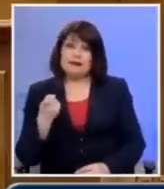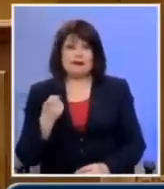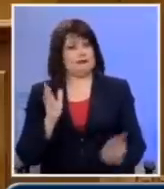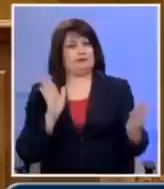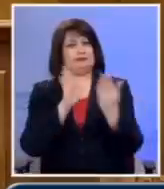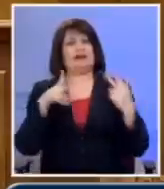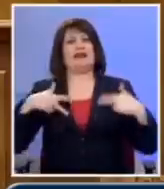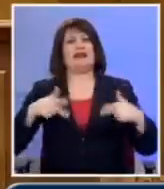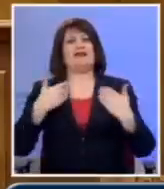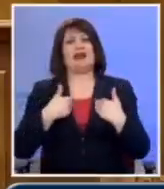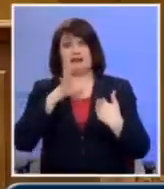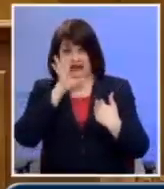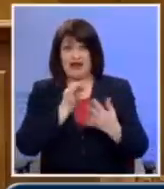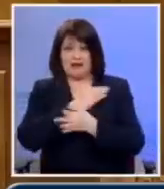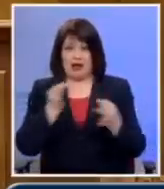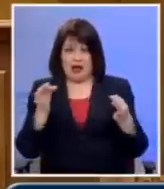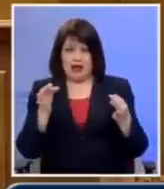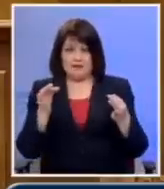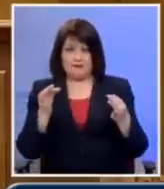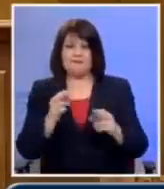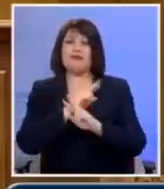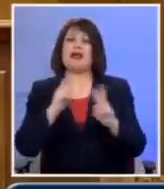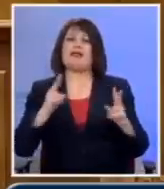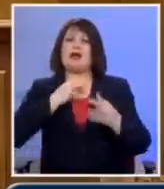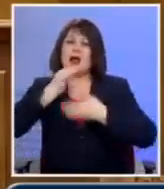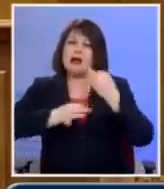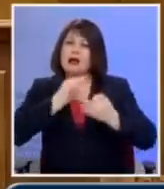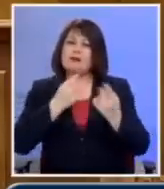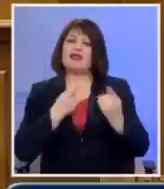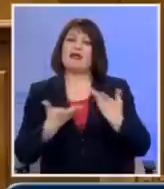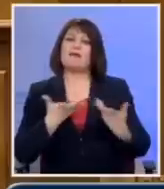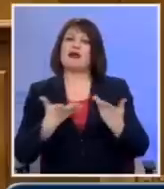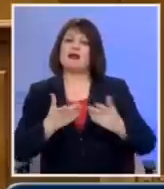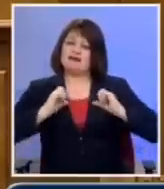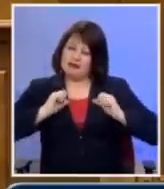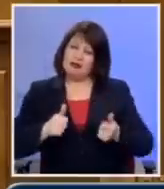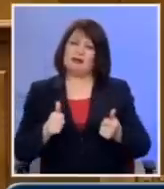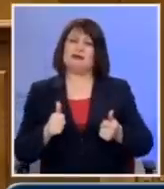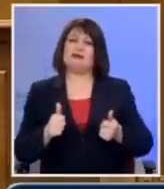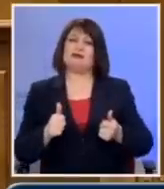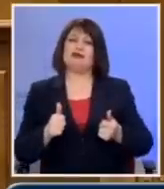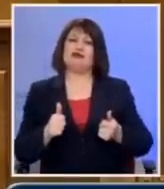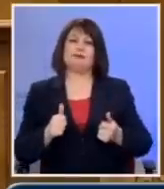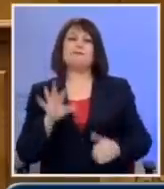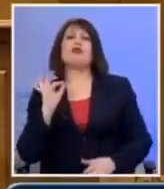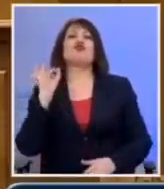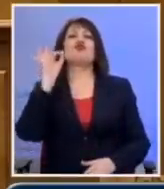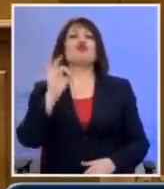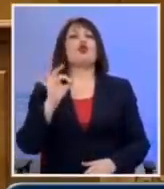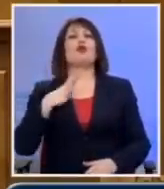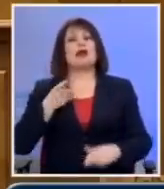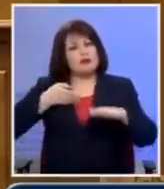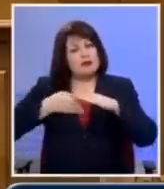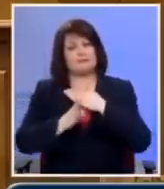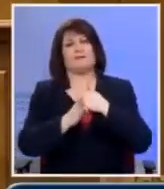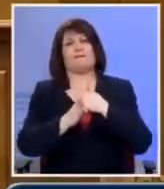μια κυβέρνηση που λέει την αλήθεια, που μιλάει καθαρά, που διαπραγματεύεται με θάρρος και που έχει στόχο να βγάλει το